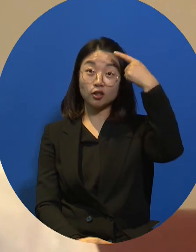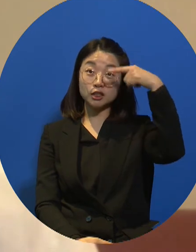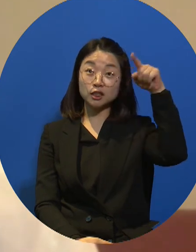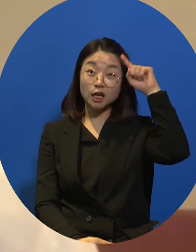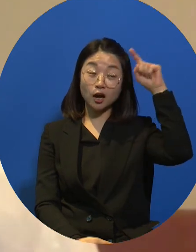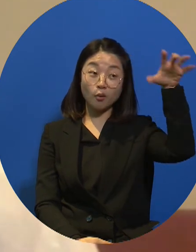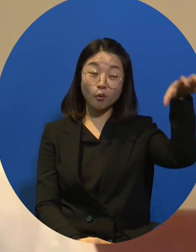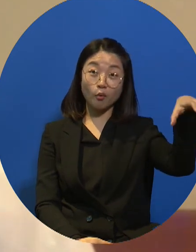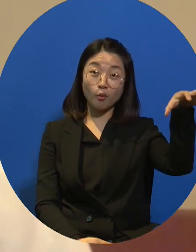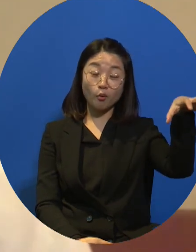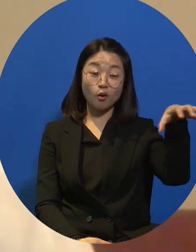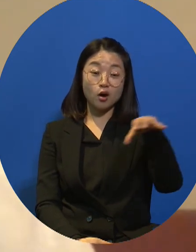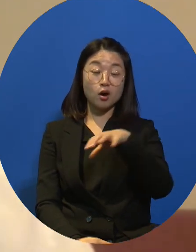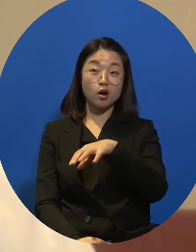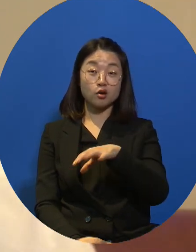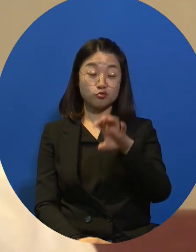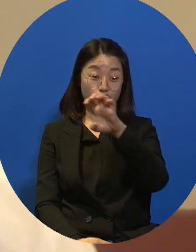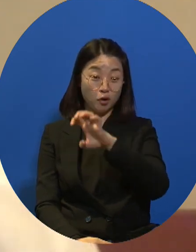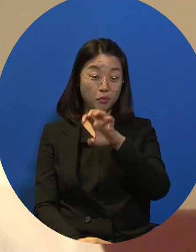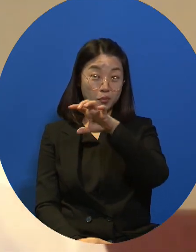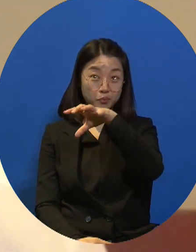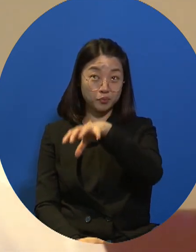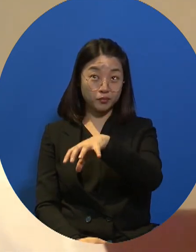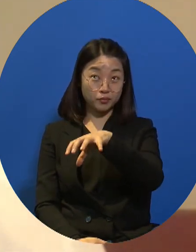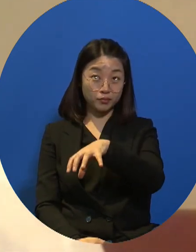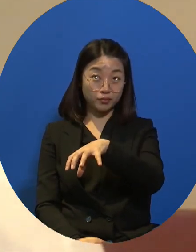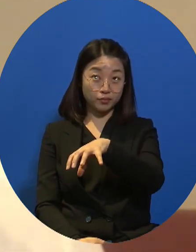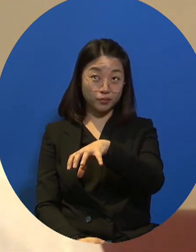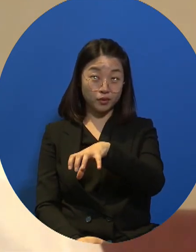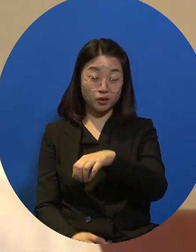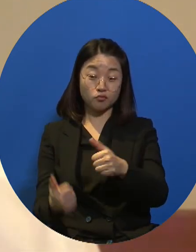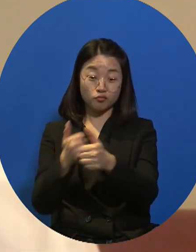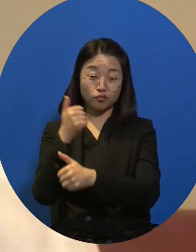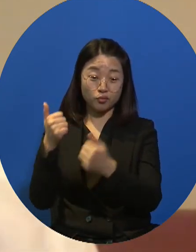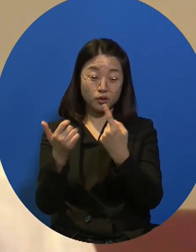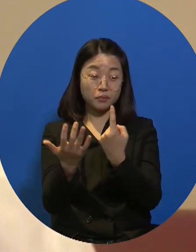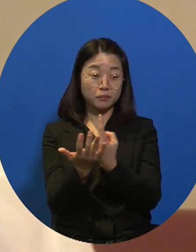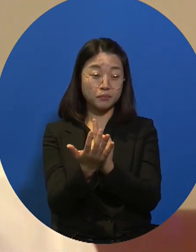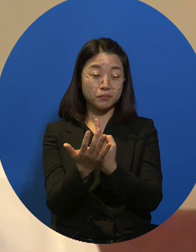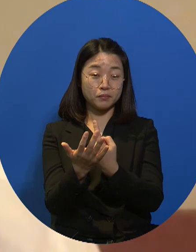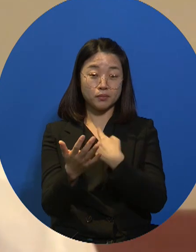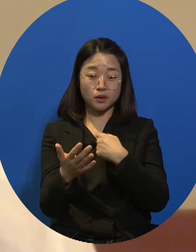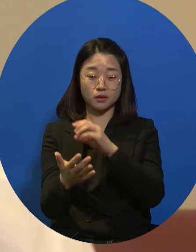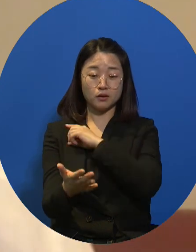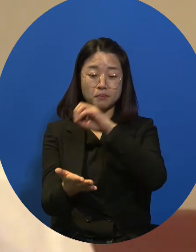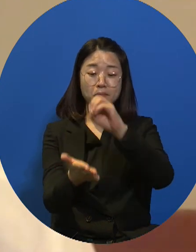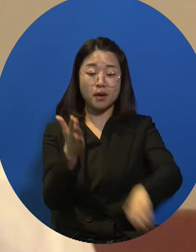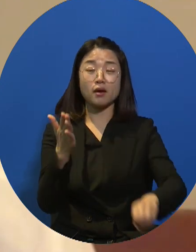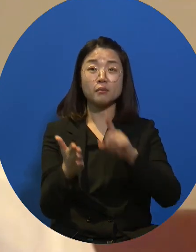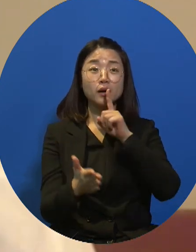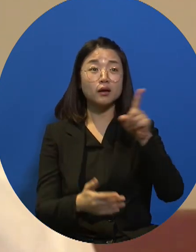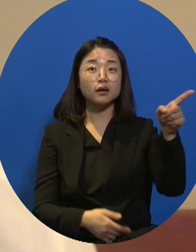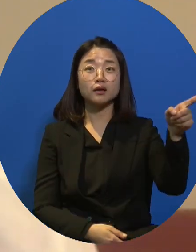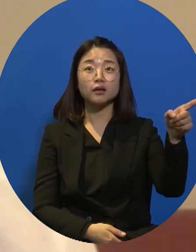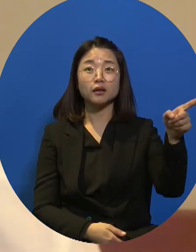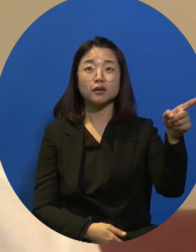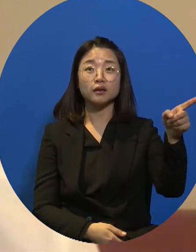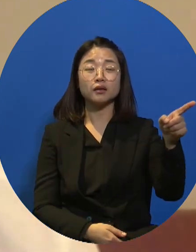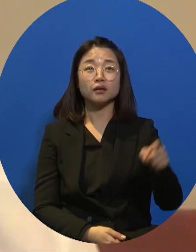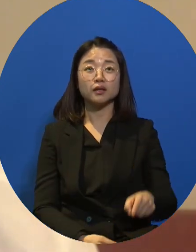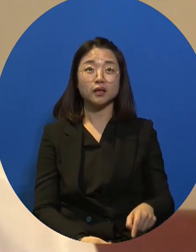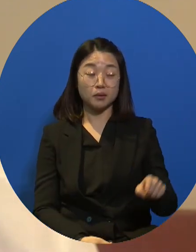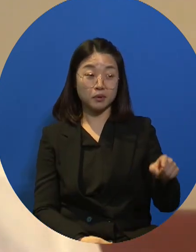러시아가 유럽위원회에서 탈퇴하겠다라고 선언을 한 것을 보면은 사실 좀 여러 가지